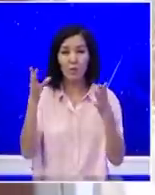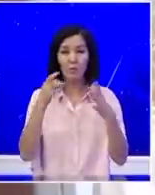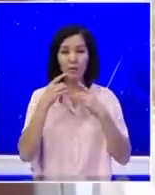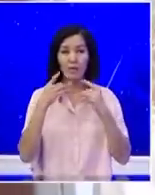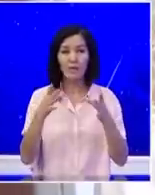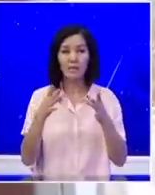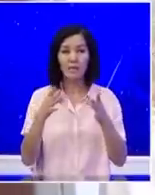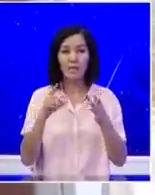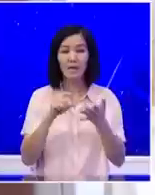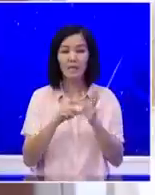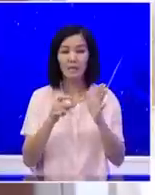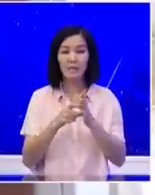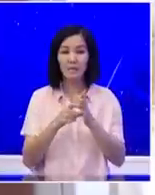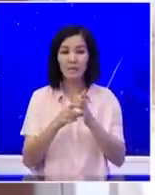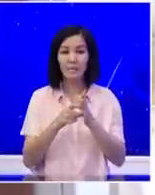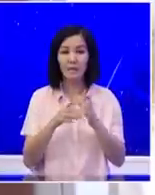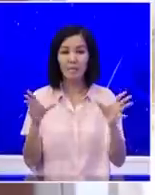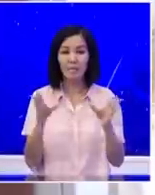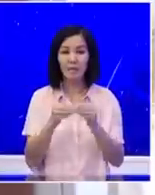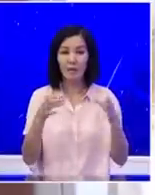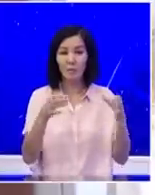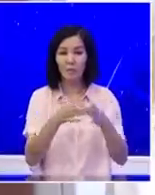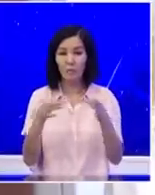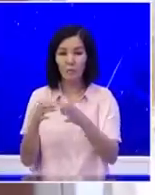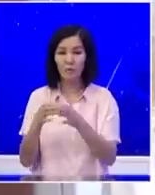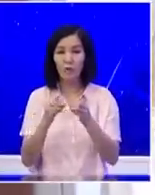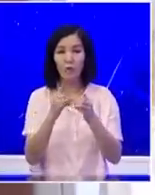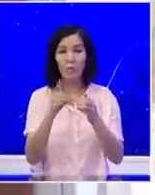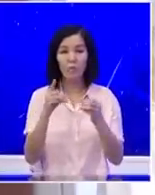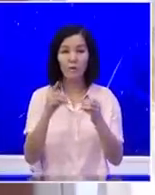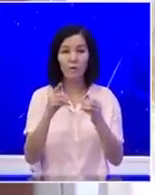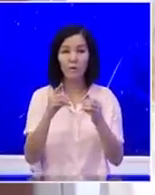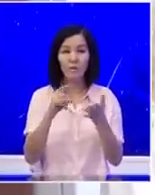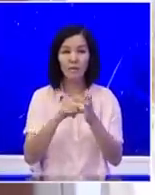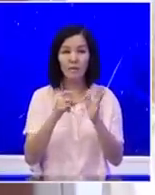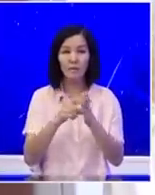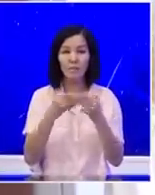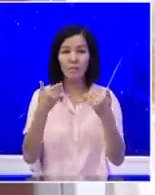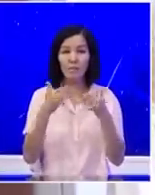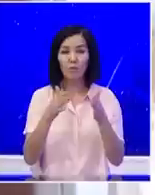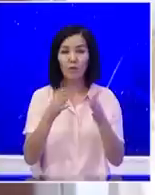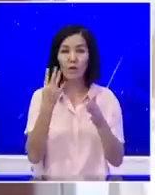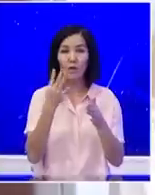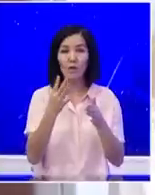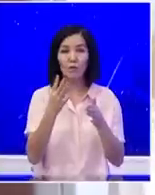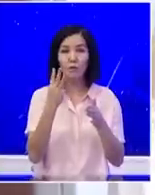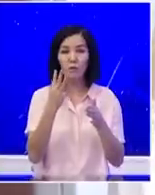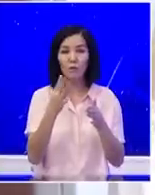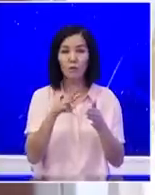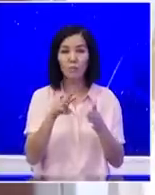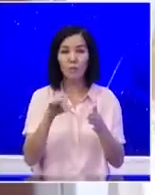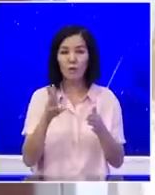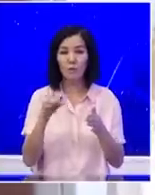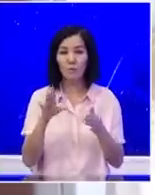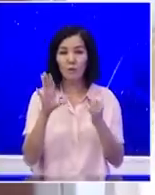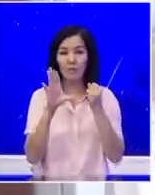тек сынып сағаттары арқылы өткізілетін болса, 11-ші сынып оқушылары 3-4 маусымда